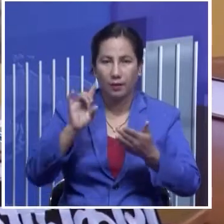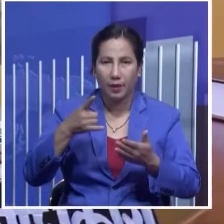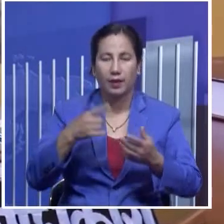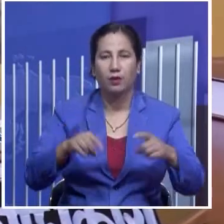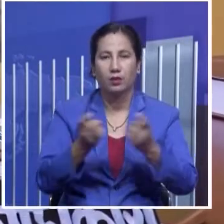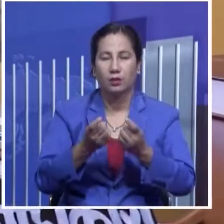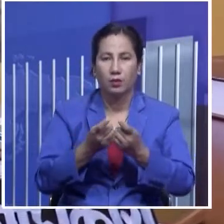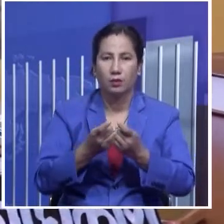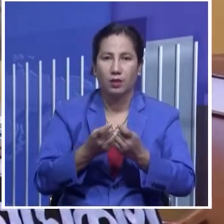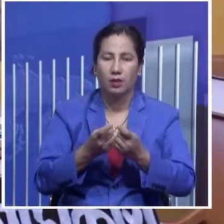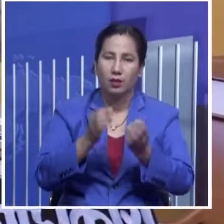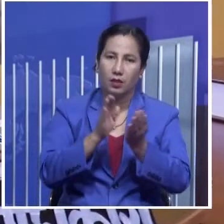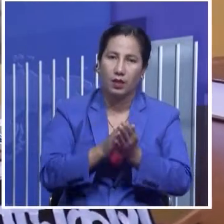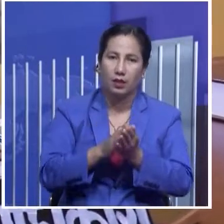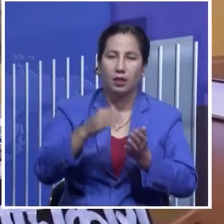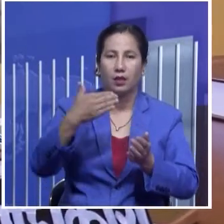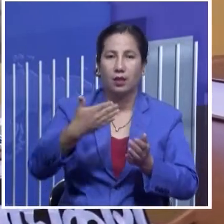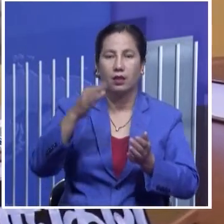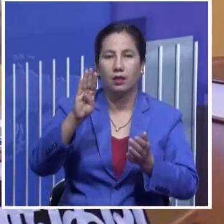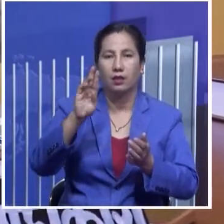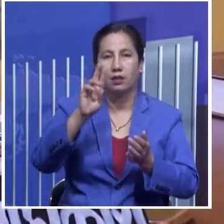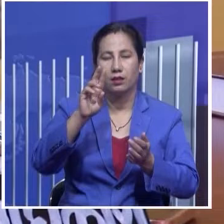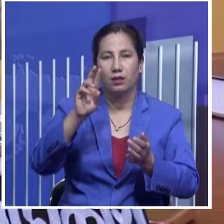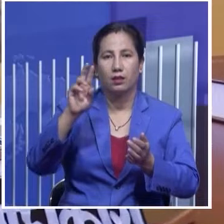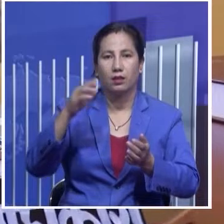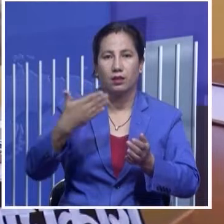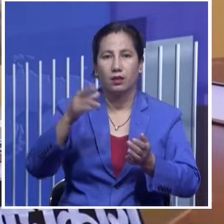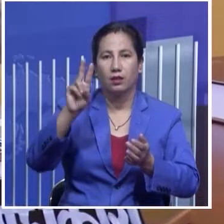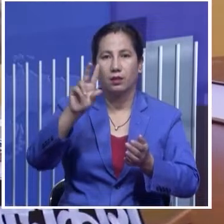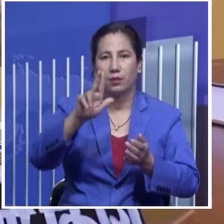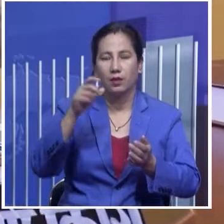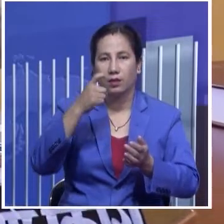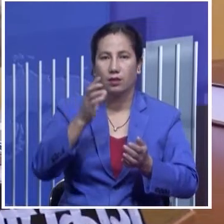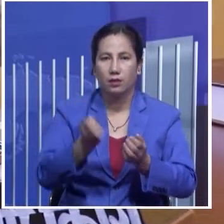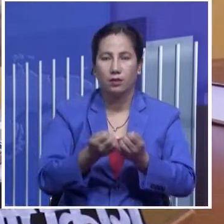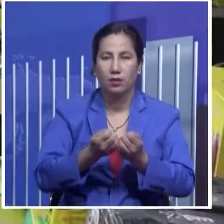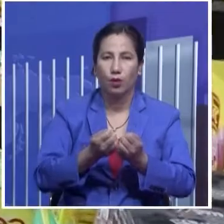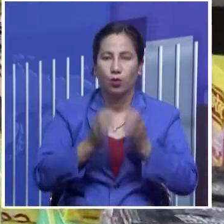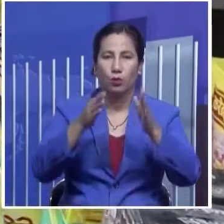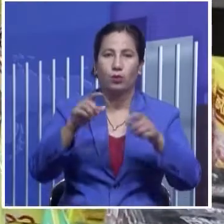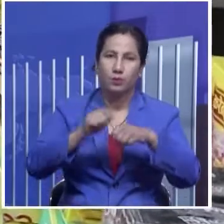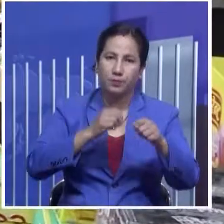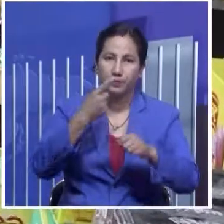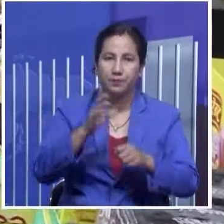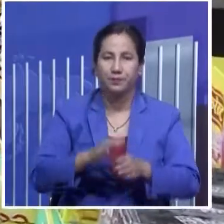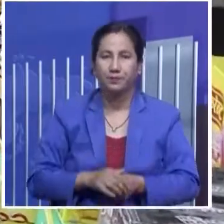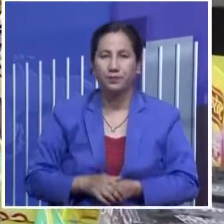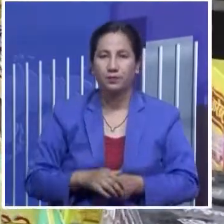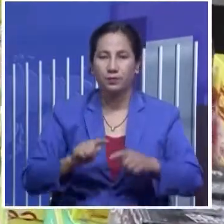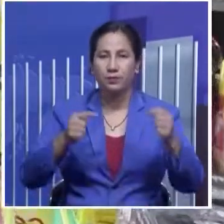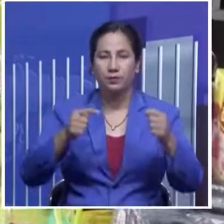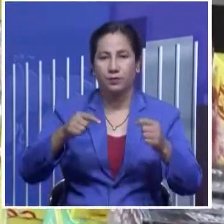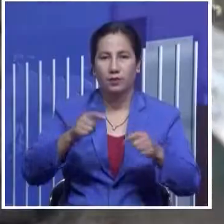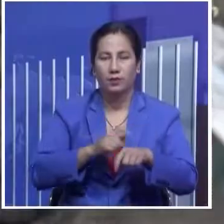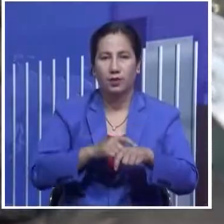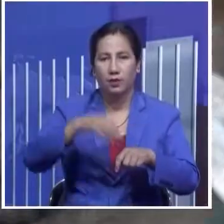एजेन्डाको रूपमा राखेर हामी लबिङ गर्छौँ। मैले गृह मन्त्रालयमा पनि बिहान जानकारी गराइसकेको छु यो पुलको भाँचिएको विषयमा। कुनै समय